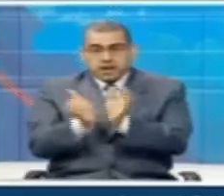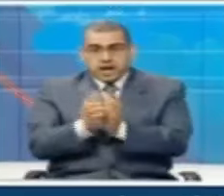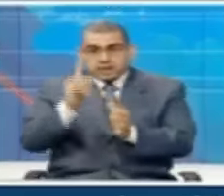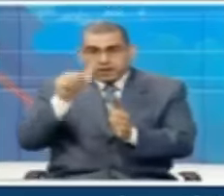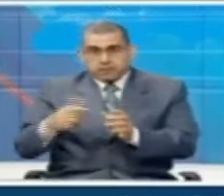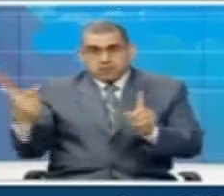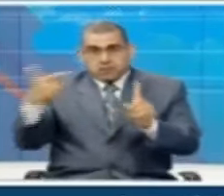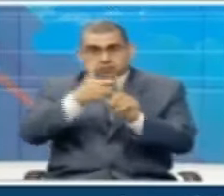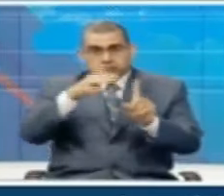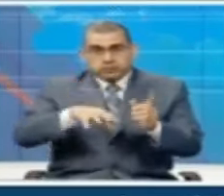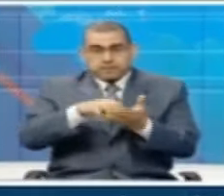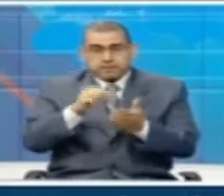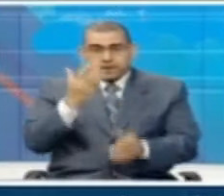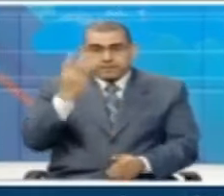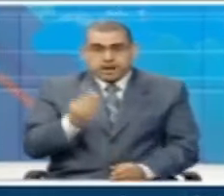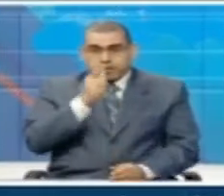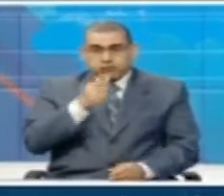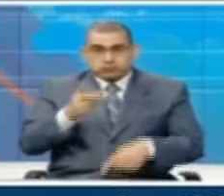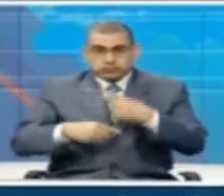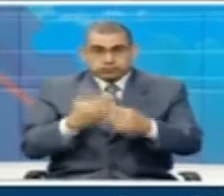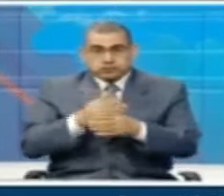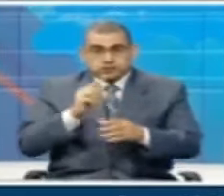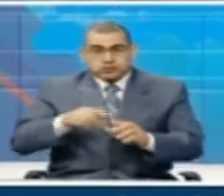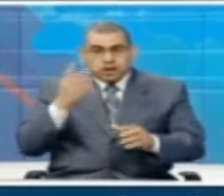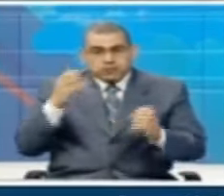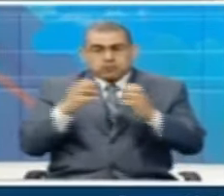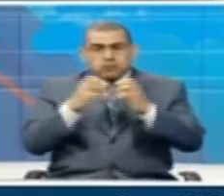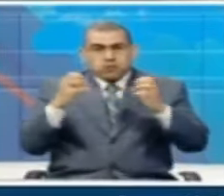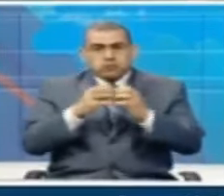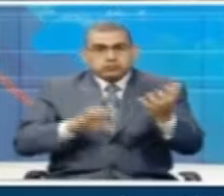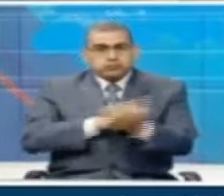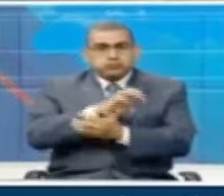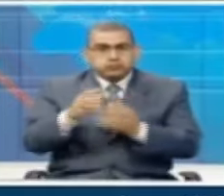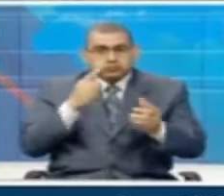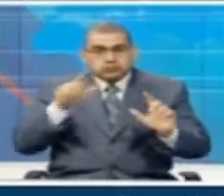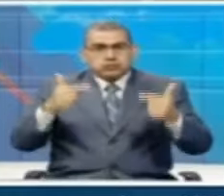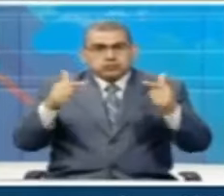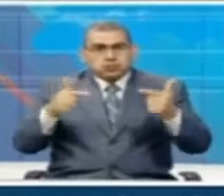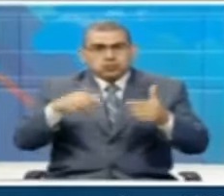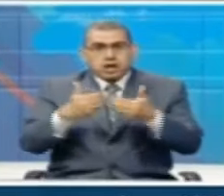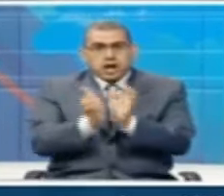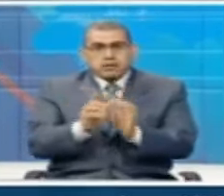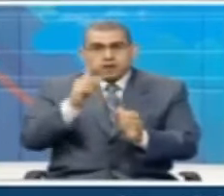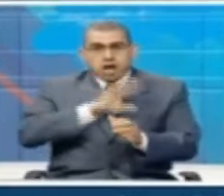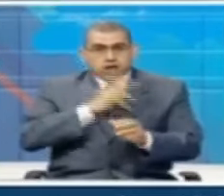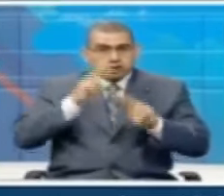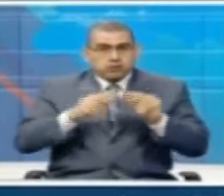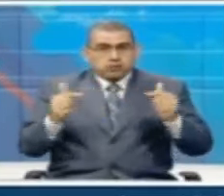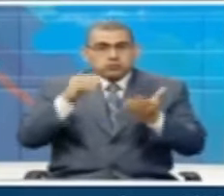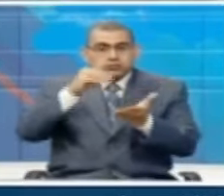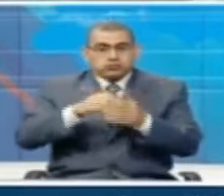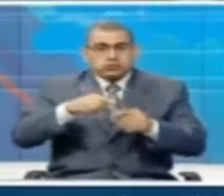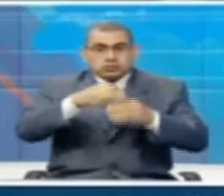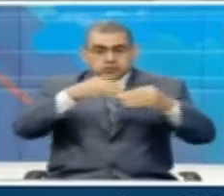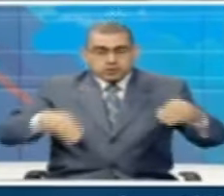منطقة جبل دوف الليلة الماضية، وذلك في وقت تستمر فيه الاشتباكات وتبادل القصف بين حزب الله والجيش الإسرائيلي